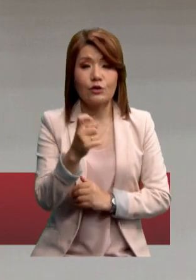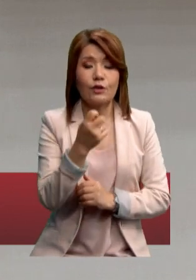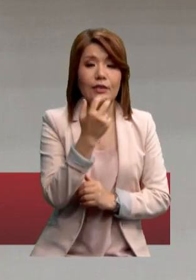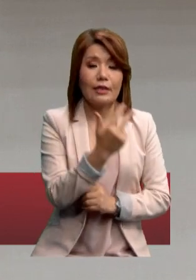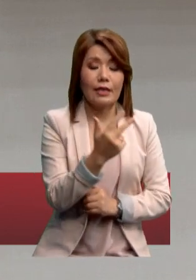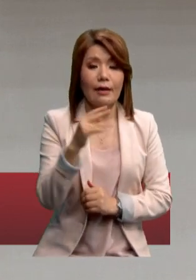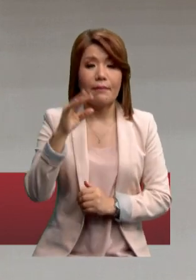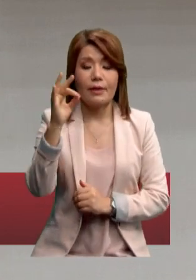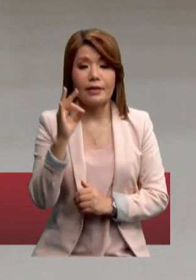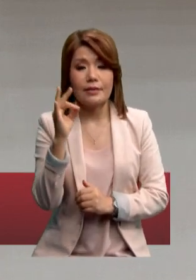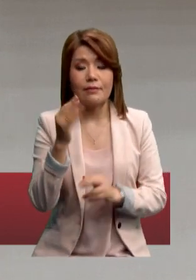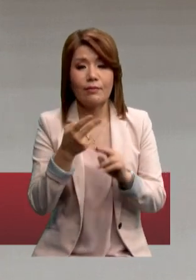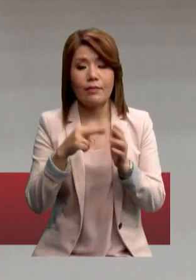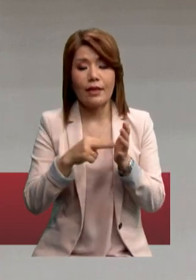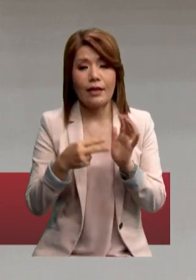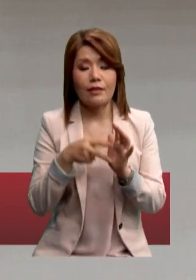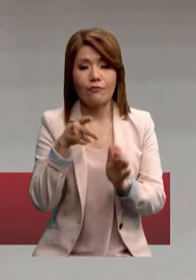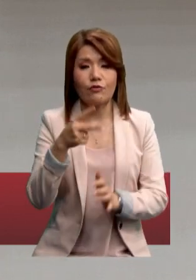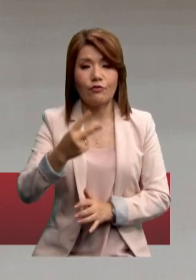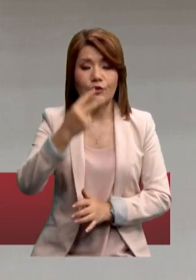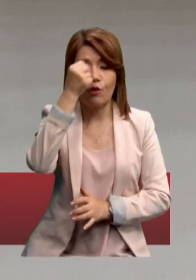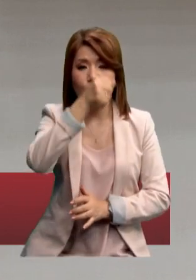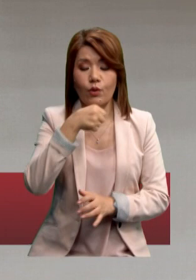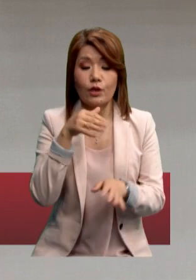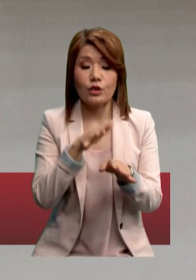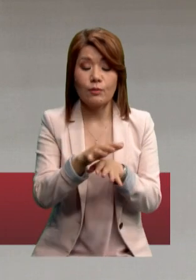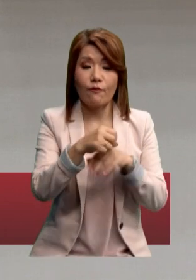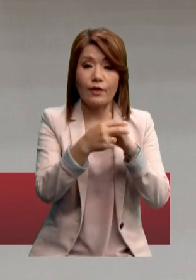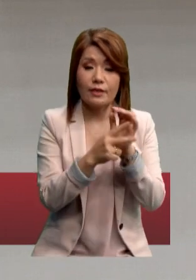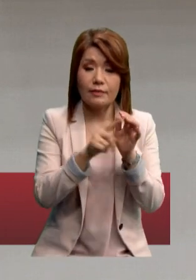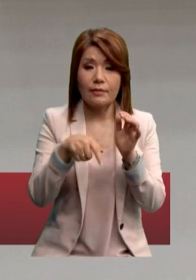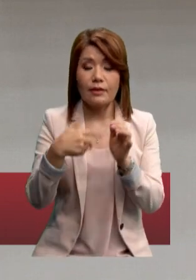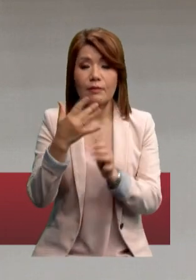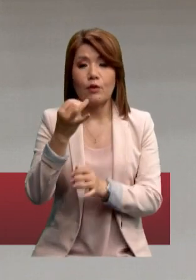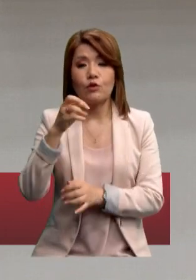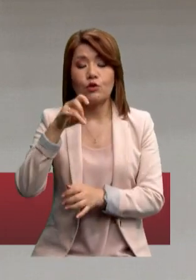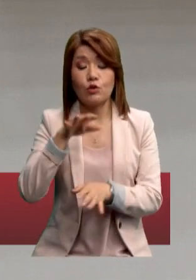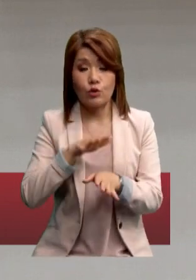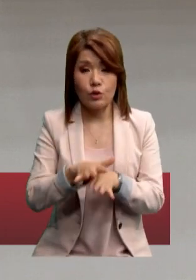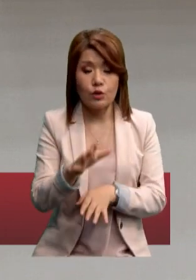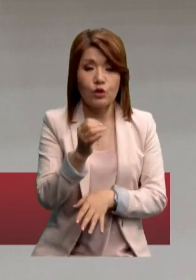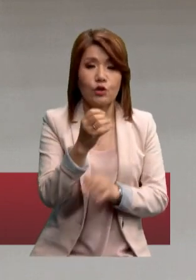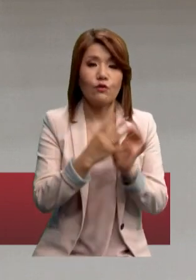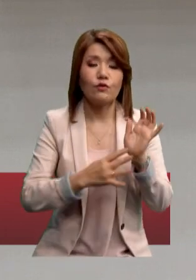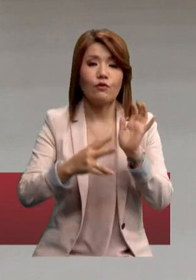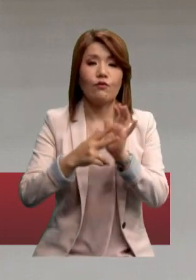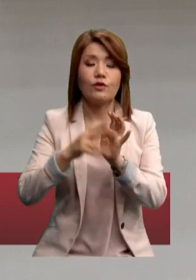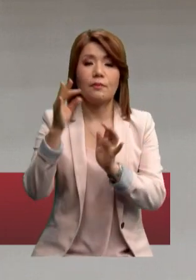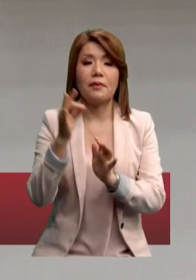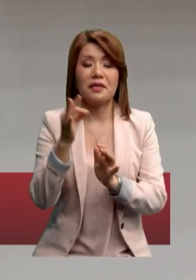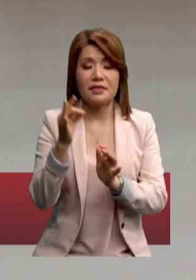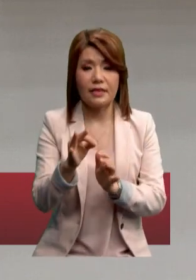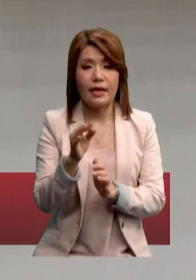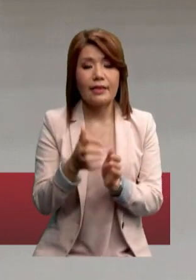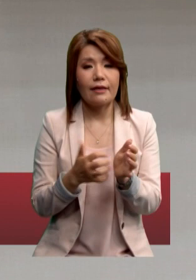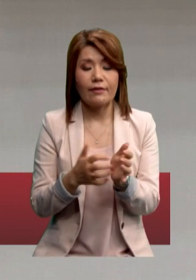103% к плану на 2022 год. Расходы исполнены на 18,5 триллионов или 98,5%.